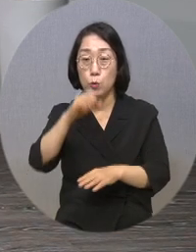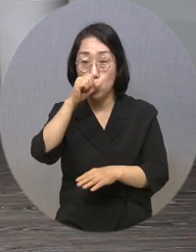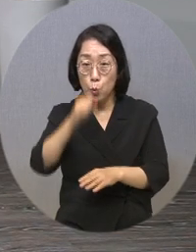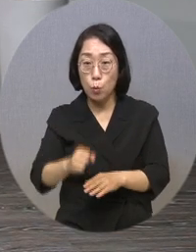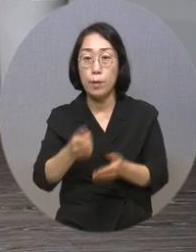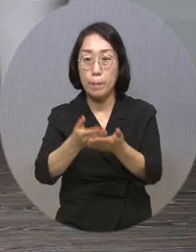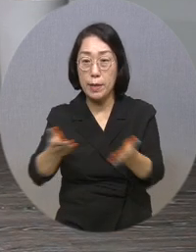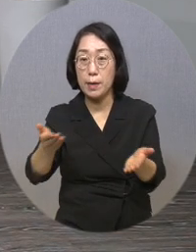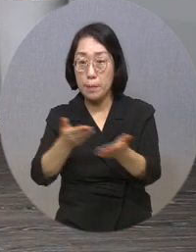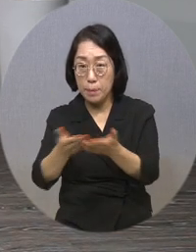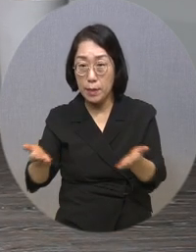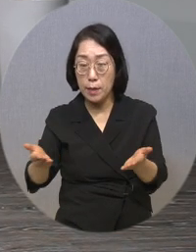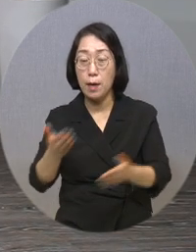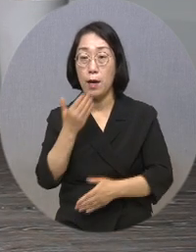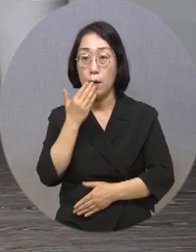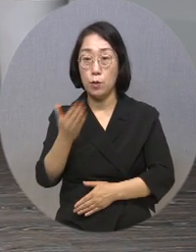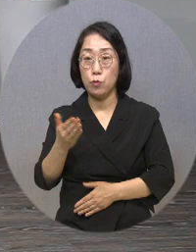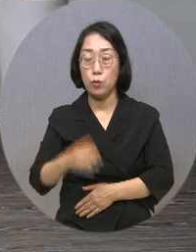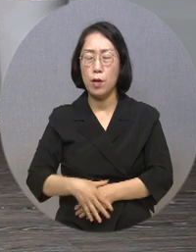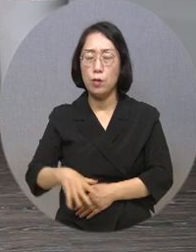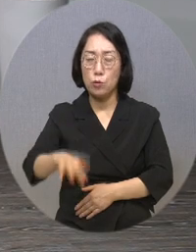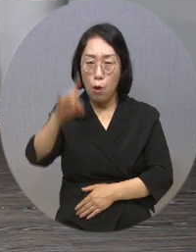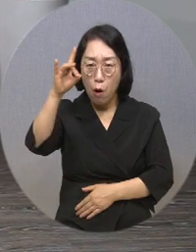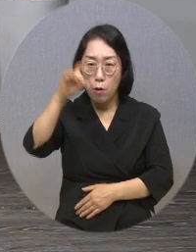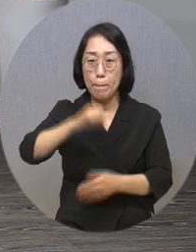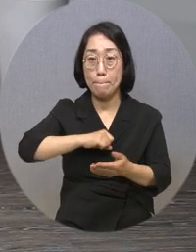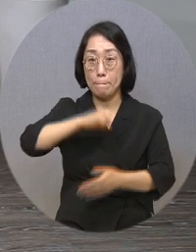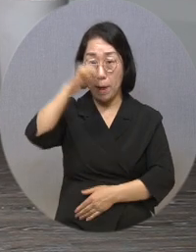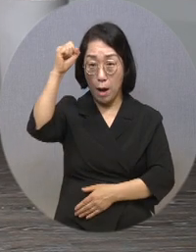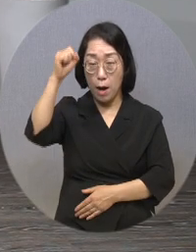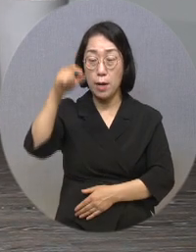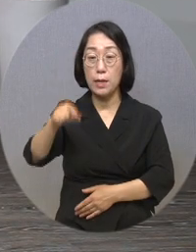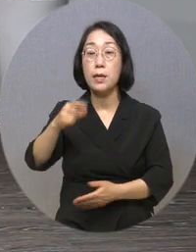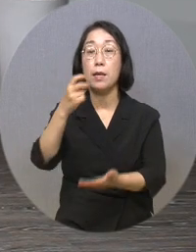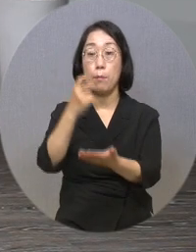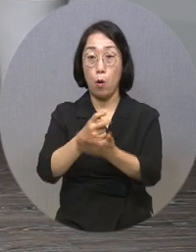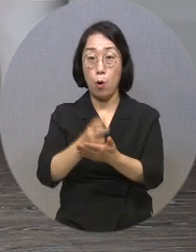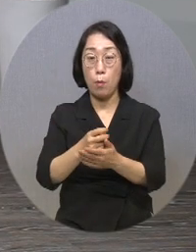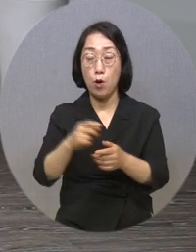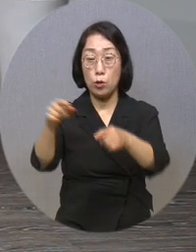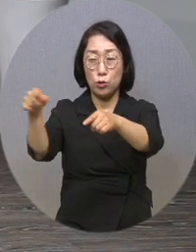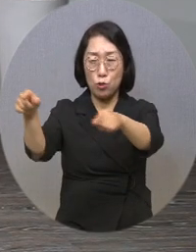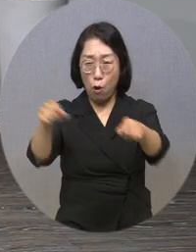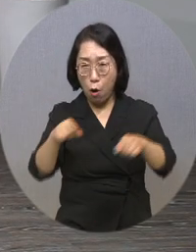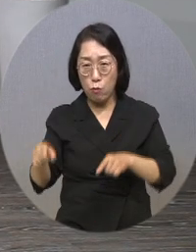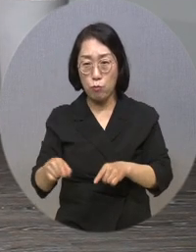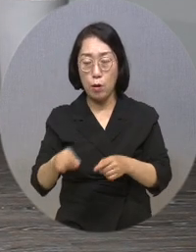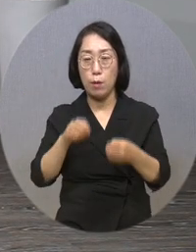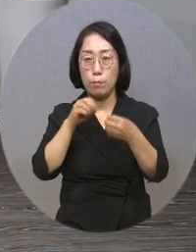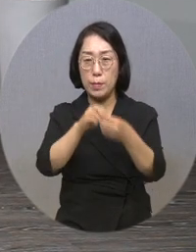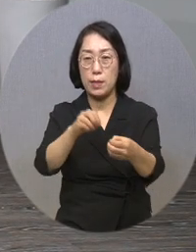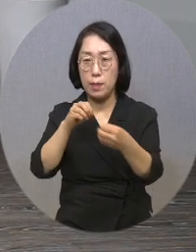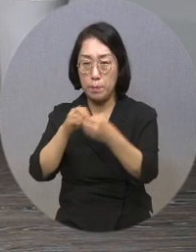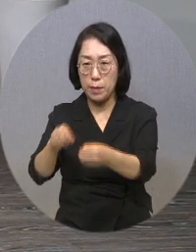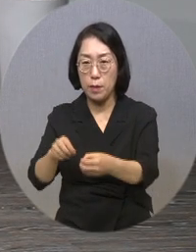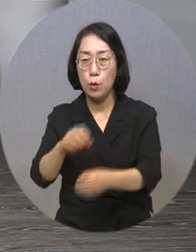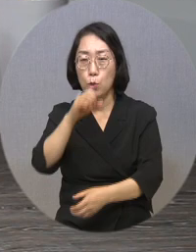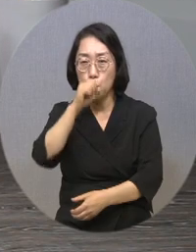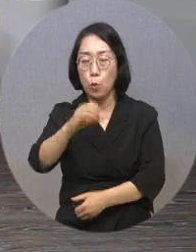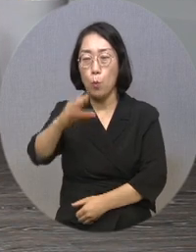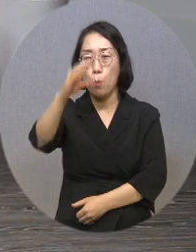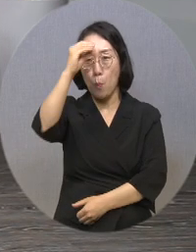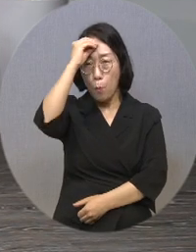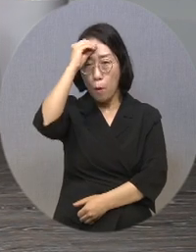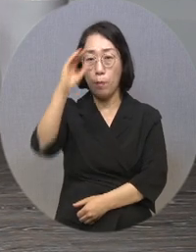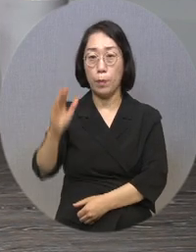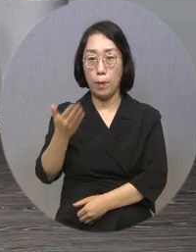체계를 만들었습니다. 결국 그게 전국 최초로 통과되는데 이 조례가 전국으로 다 퍼져나간 것이죠. 모범 사례가 됐습니다. 앞으로 좀